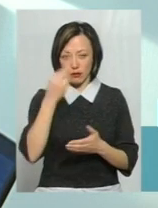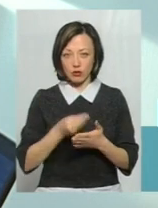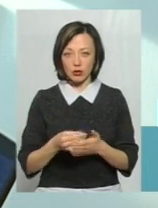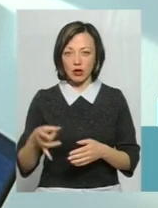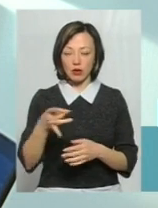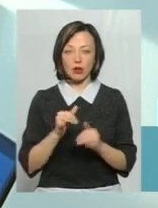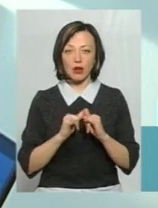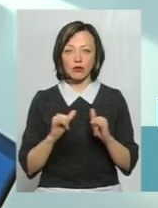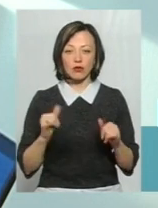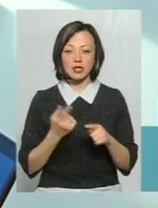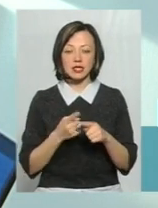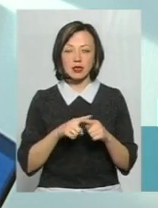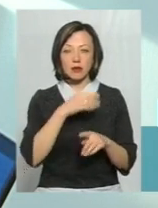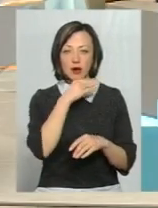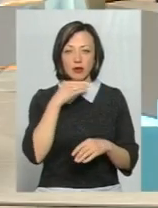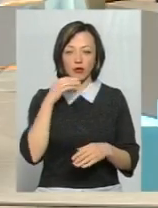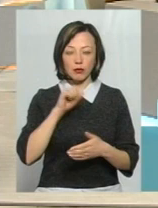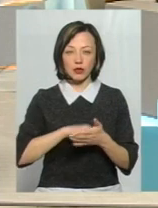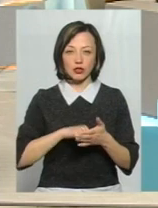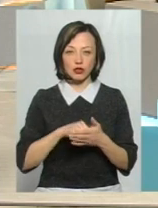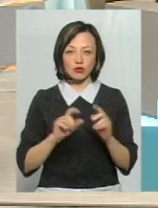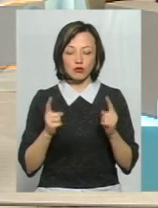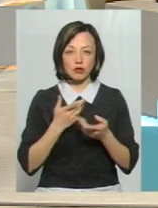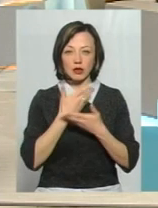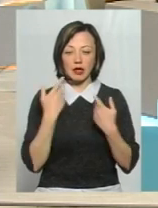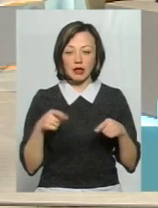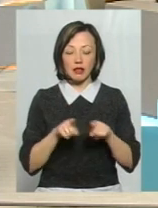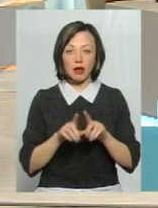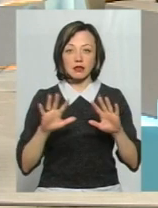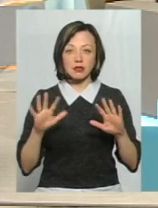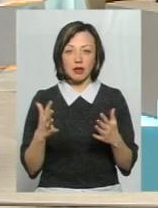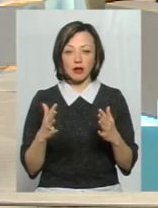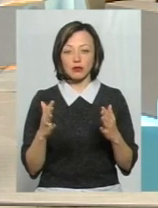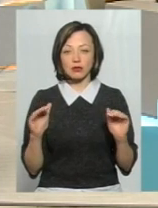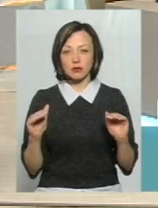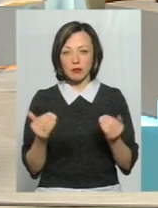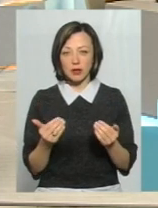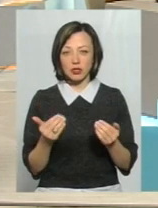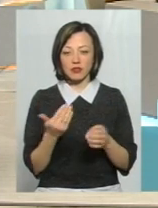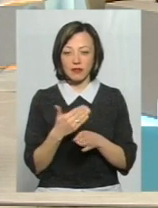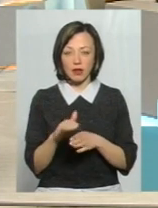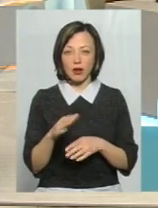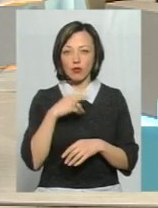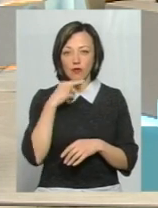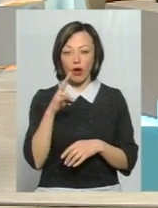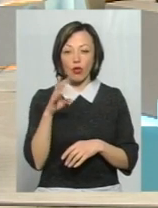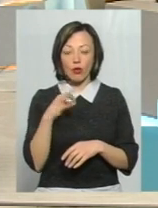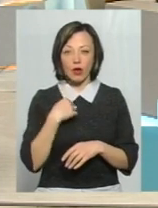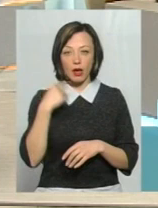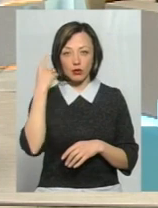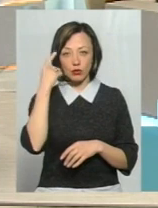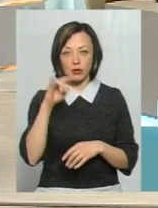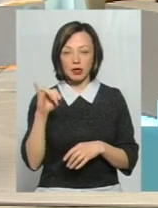регіонального розвитку. Це по багатьох причинах, чому вони не одержали. Якось так сталося, що менше там Славуті уділяють уваги. Але я думаю, що